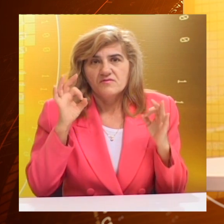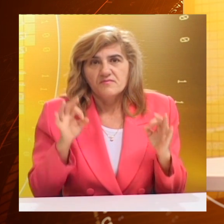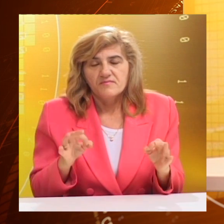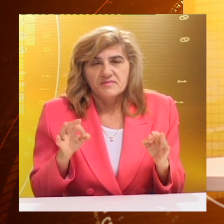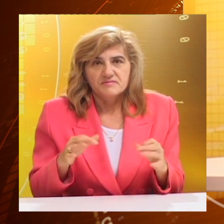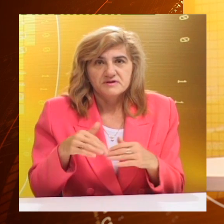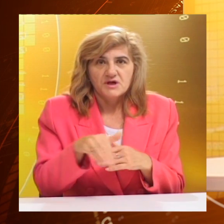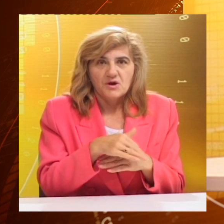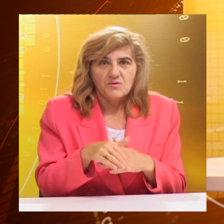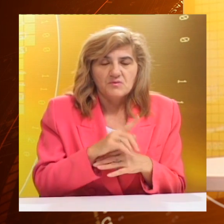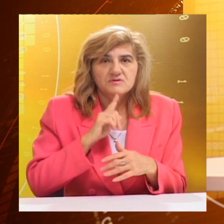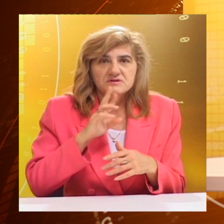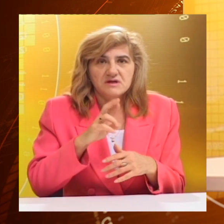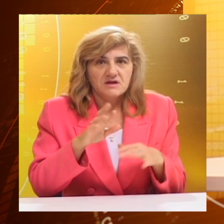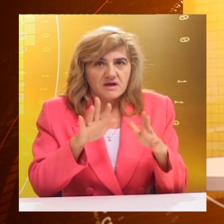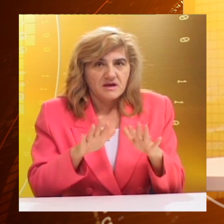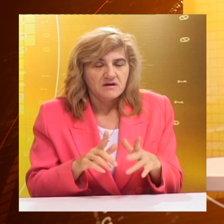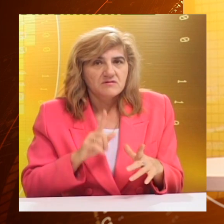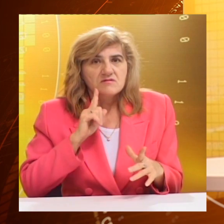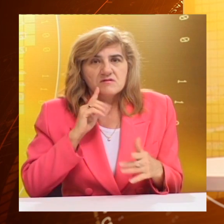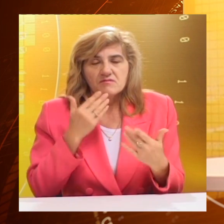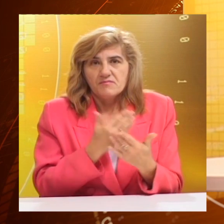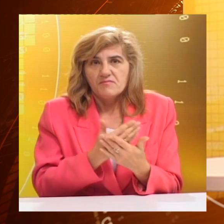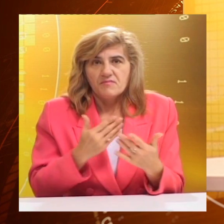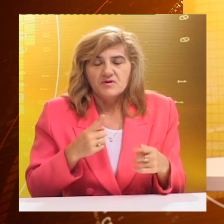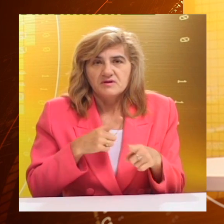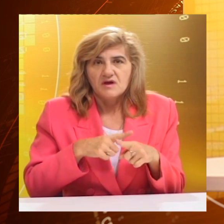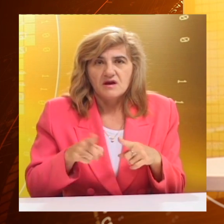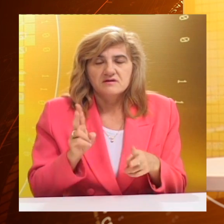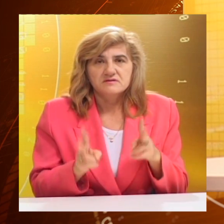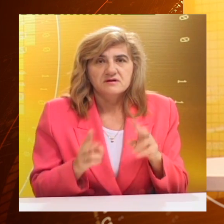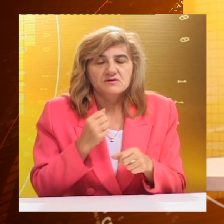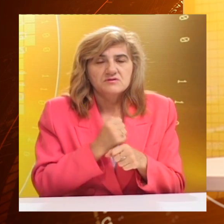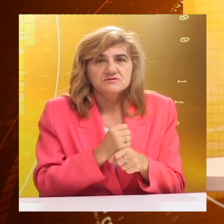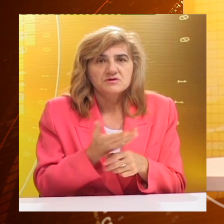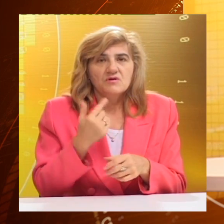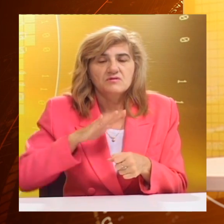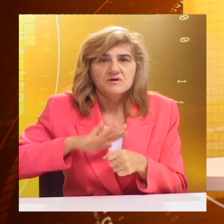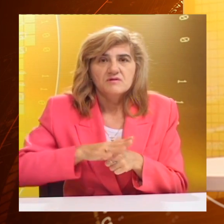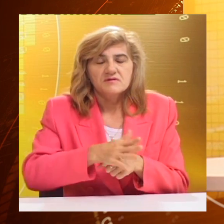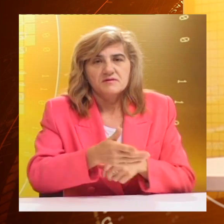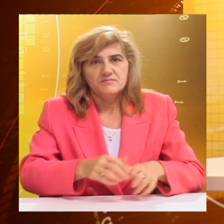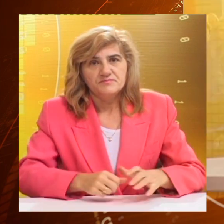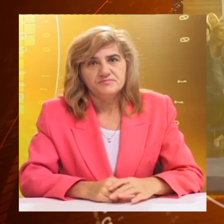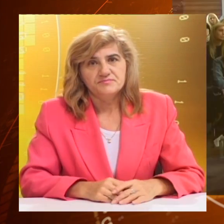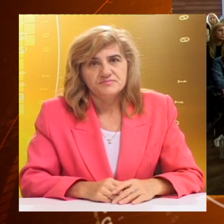o izazovima bezbednosti dece na ulici i internetu kao i savremenim mehanizmima zaštite od